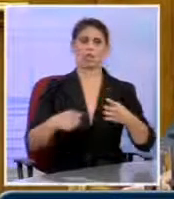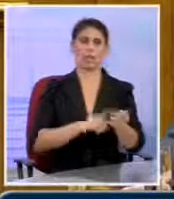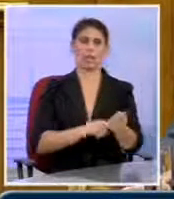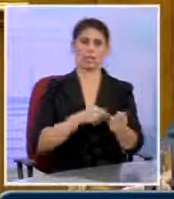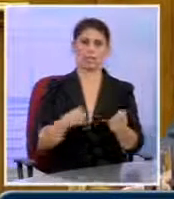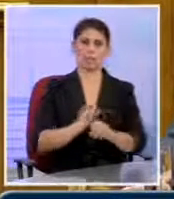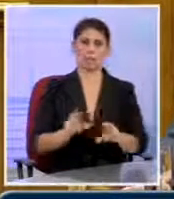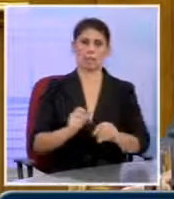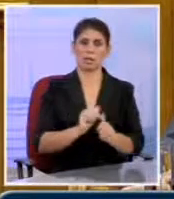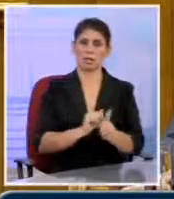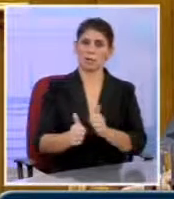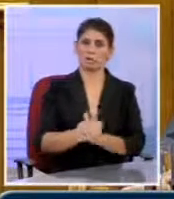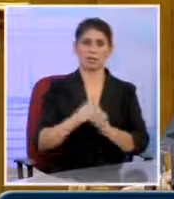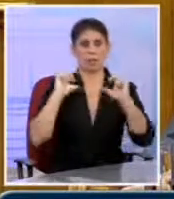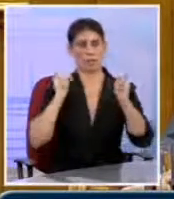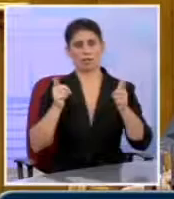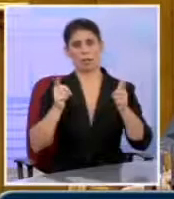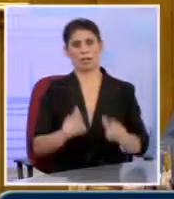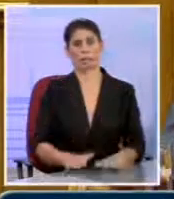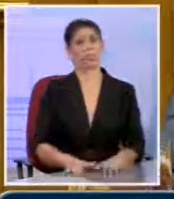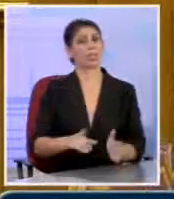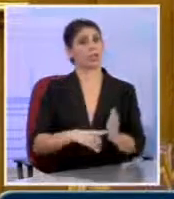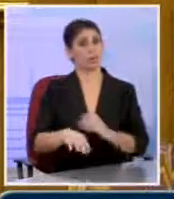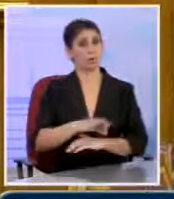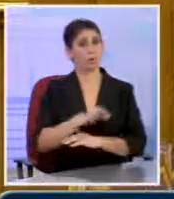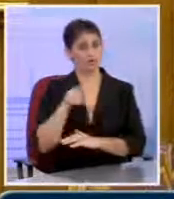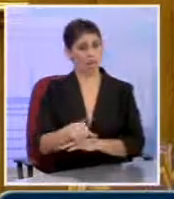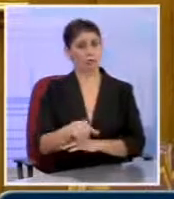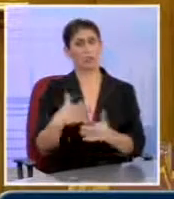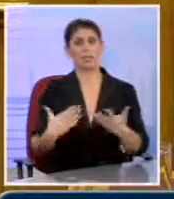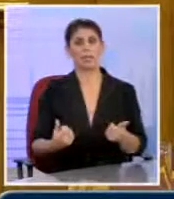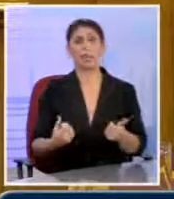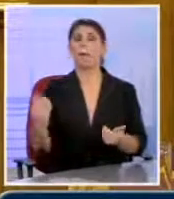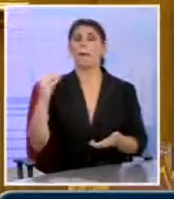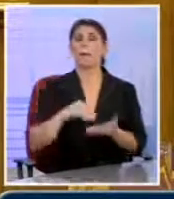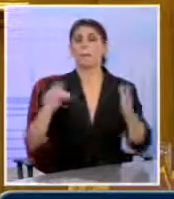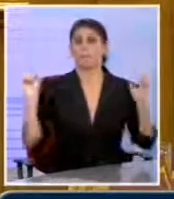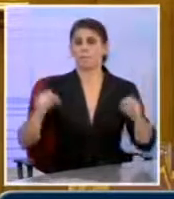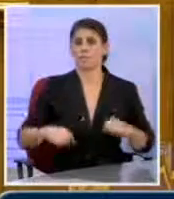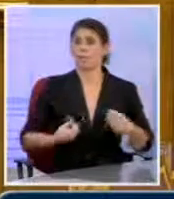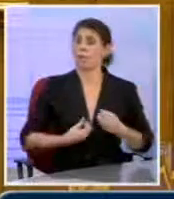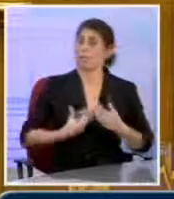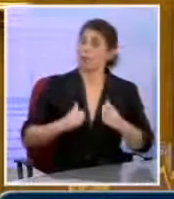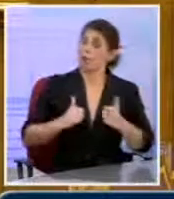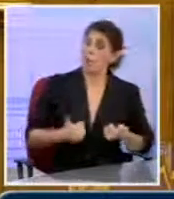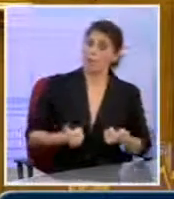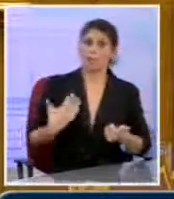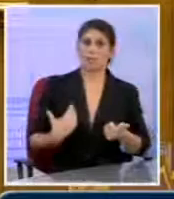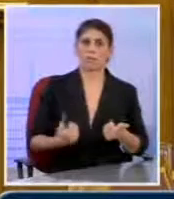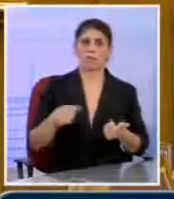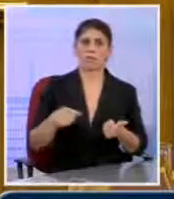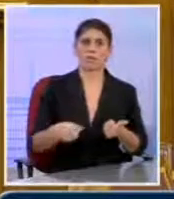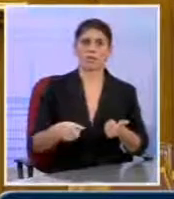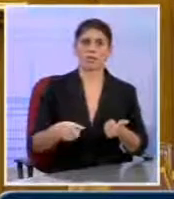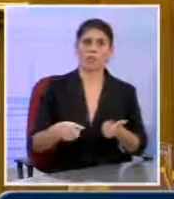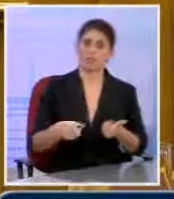και να αποκαταστήσει τη δημοκρατία. Και το νομοσχέδιο αυτό αποτελεί άλλη μια επιβεβαίωση των προθέσεων που έχουμε σε αυτή την